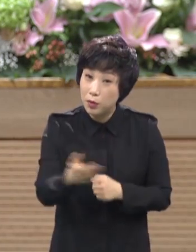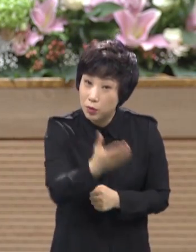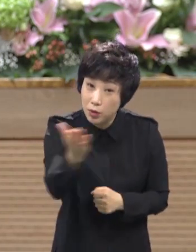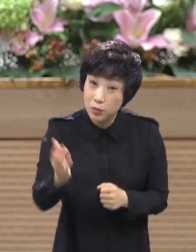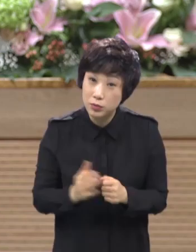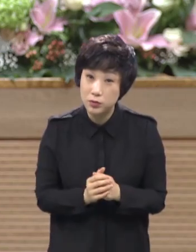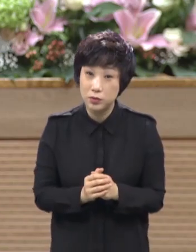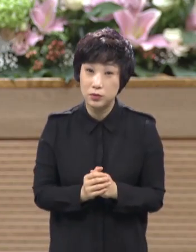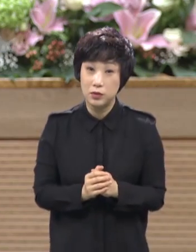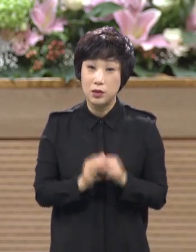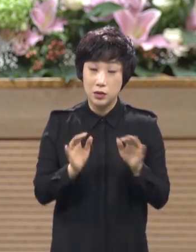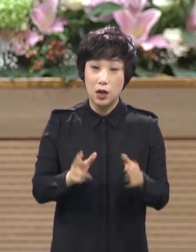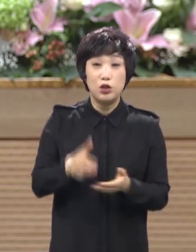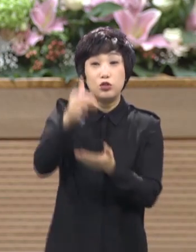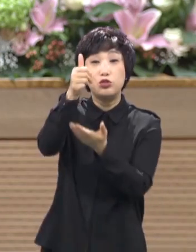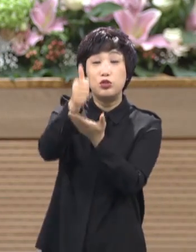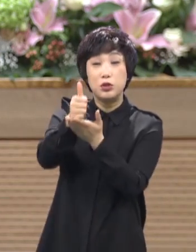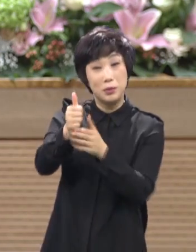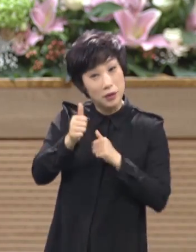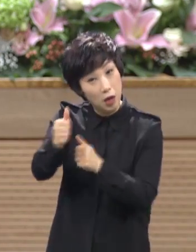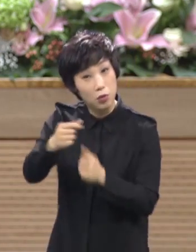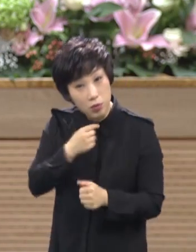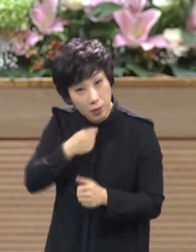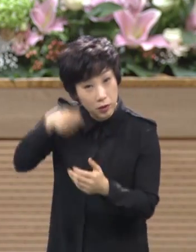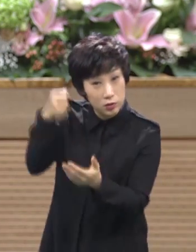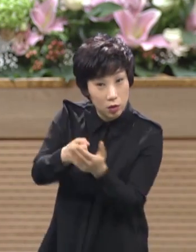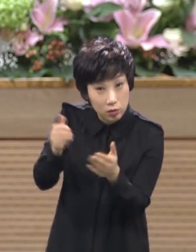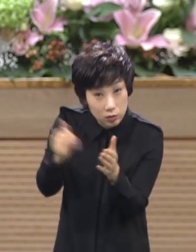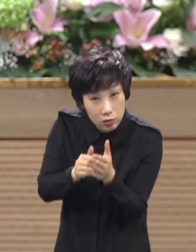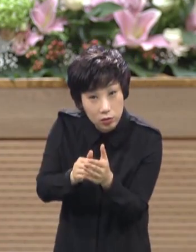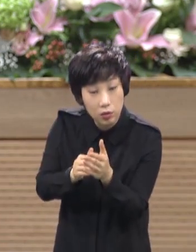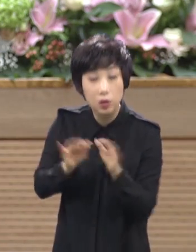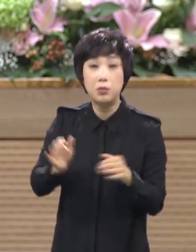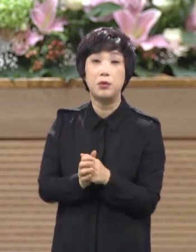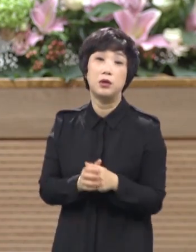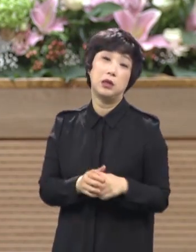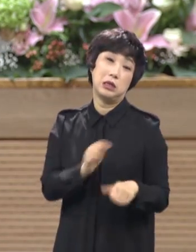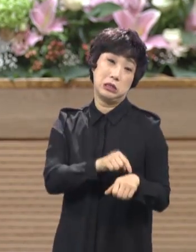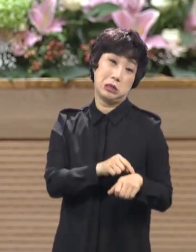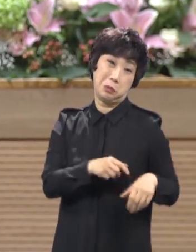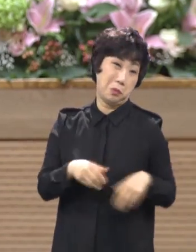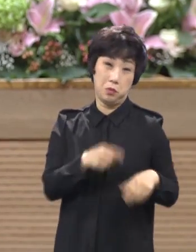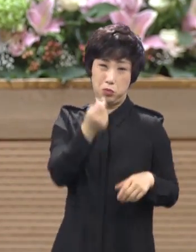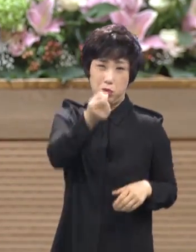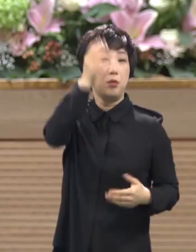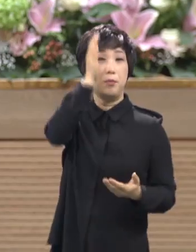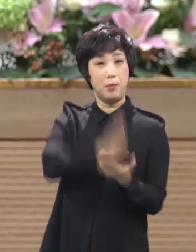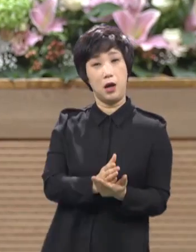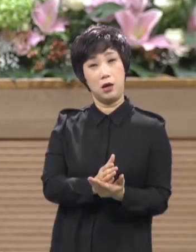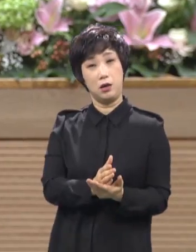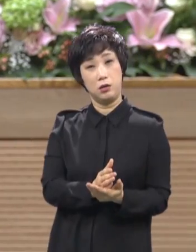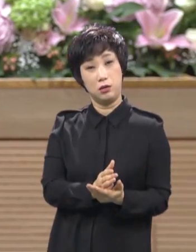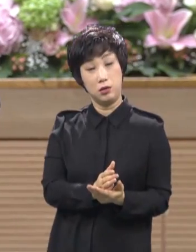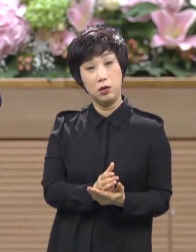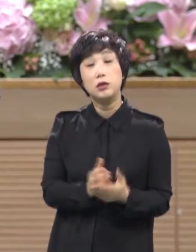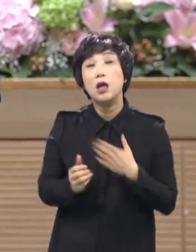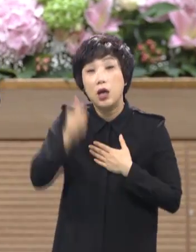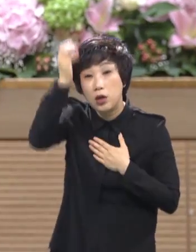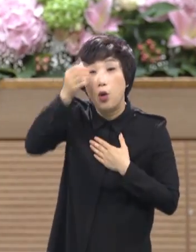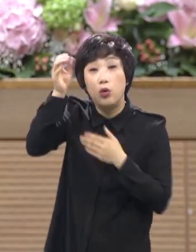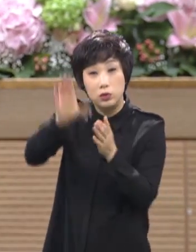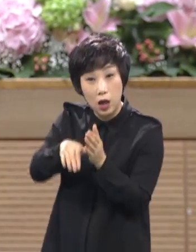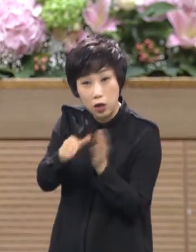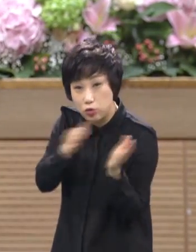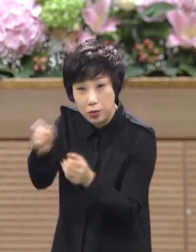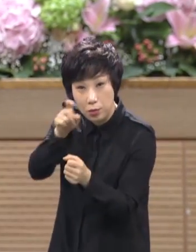말이냐? 주님을 따르려고 작정했거든. 한시도 놓치지 마라. 내 영혼의 때를